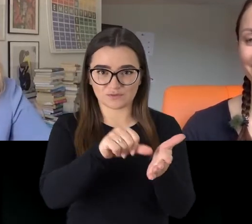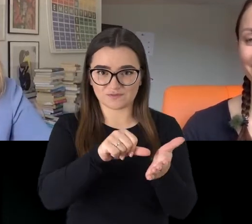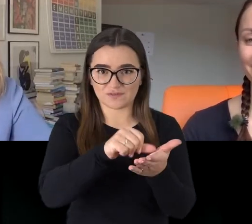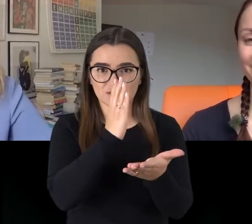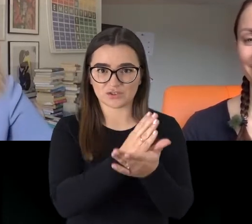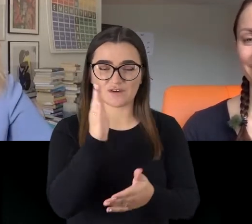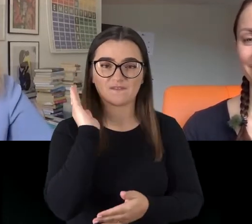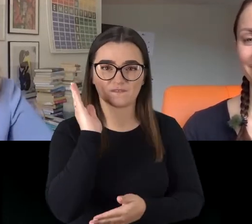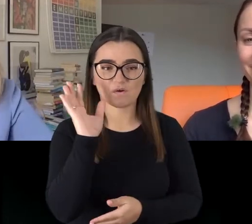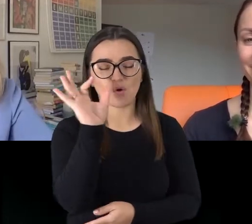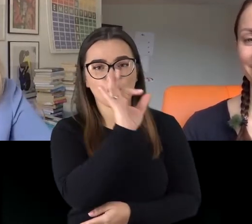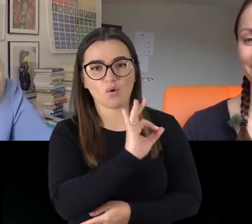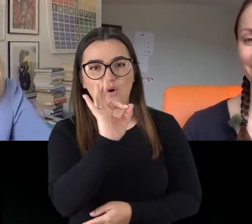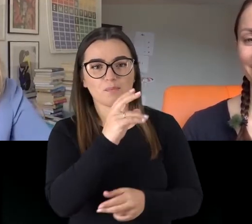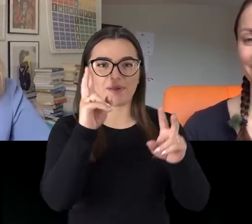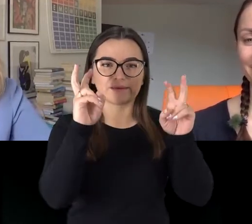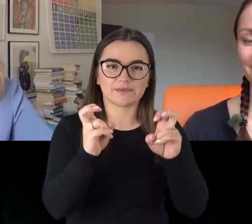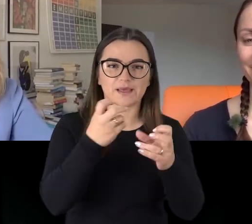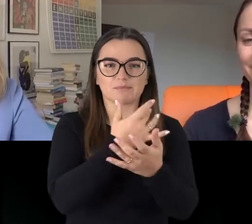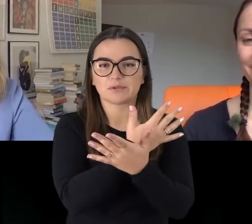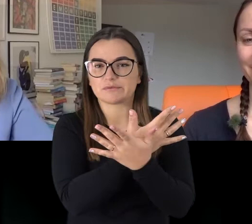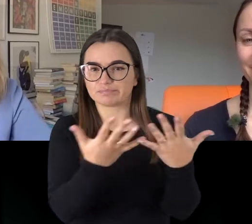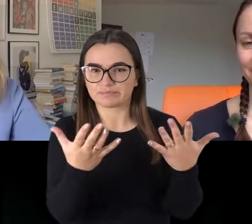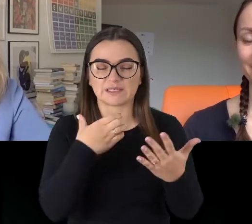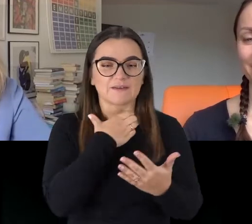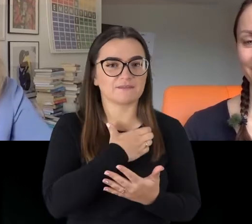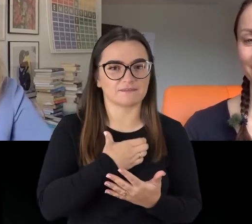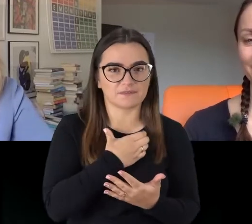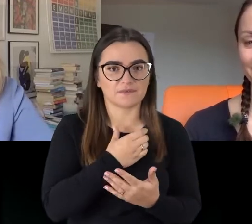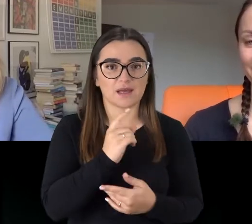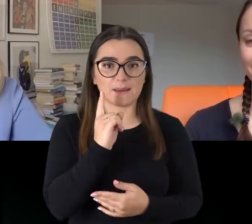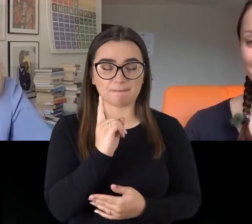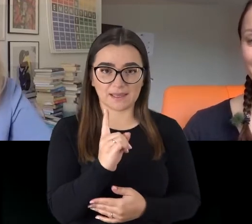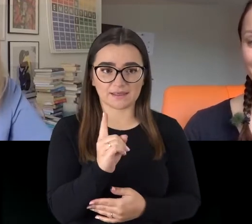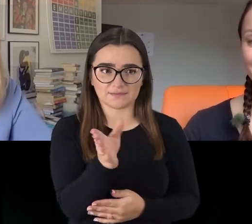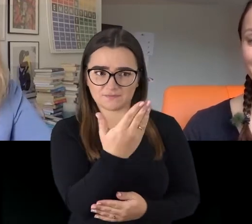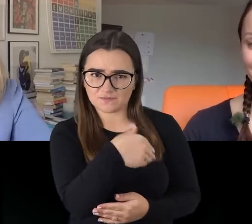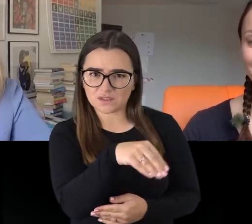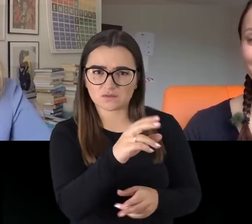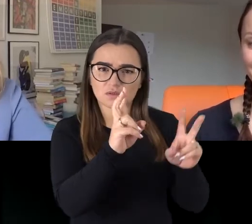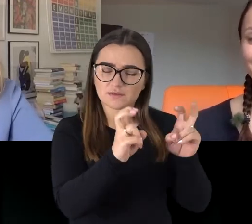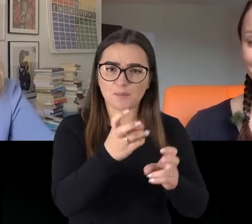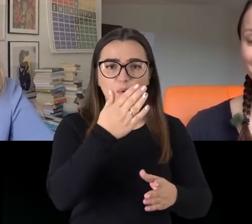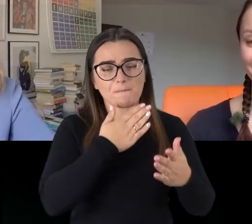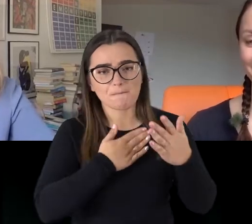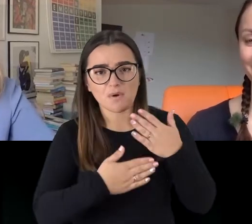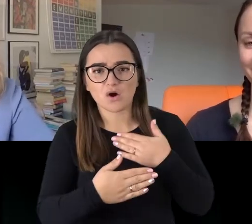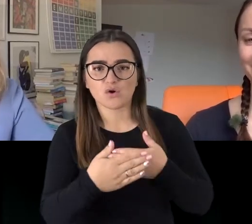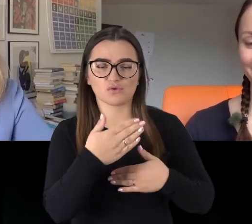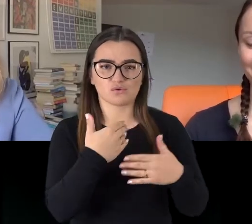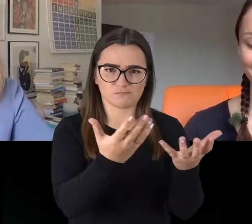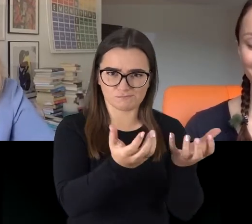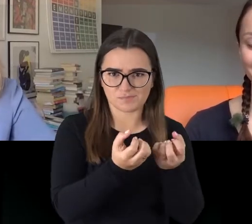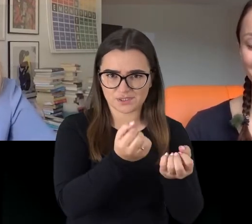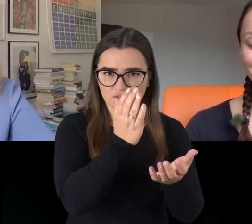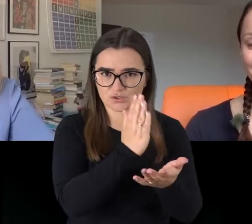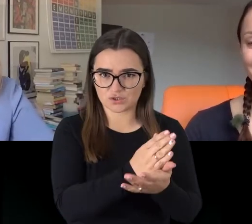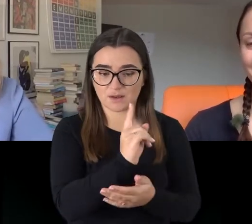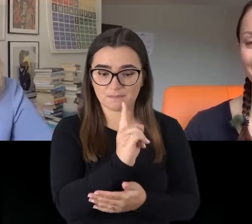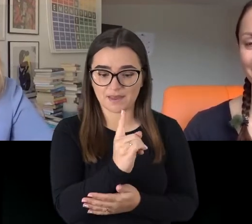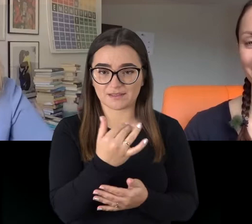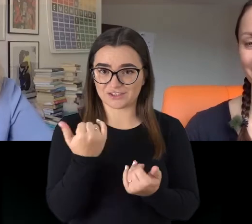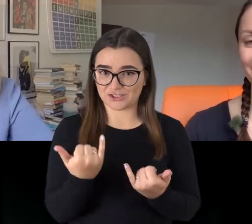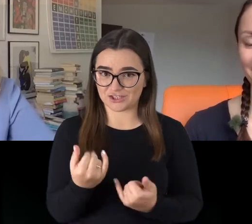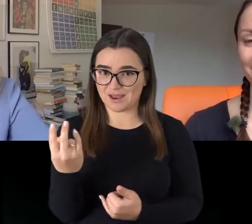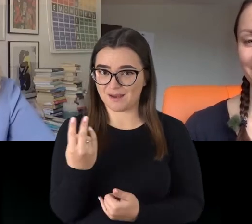kurie pasakoja įvairias temas, kurios yra tikrai svarbios, bet gan tokios malonios ir priimtinos. Bet štai vamu,